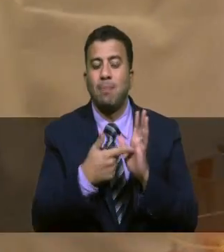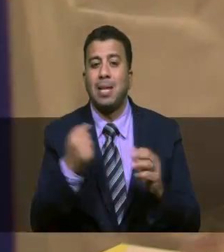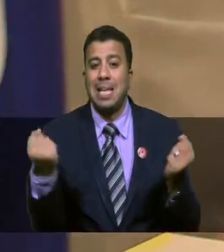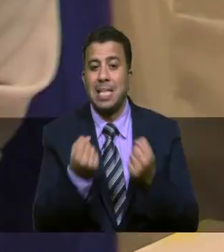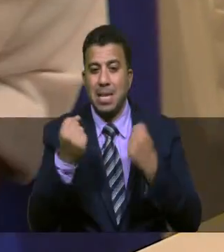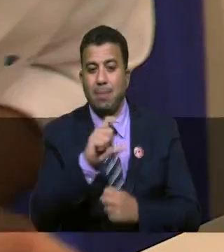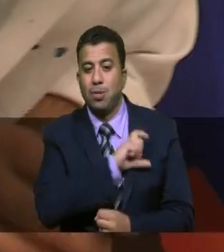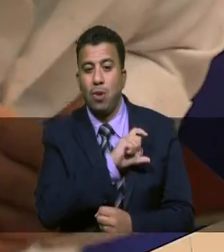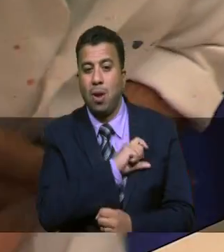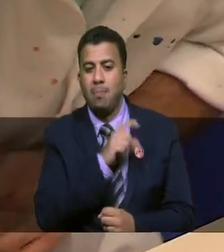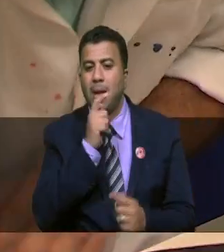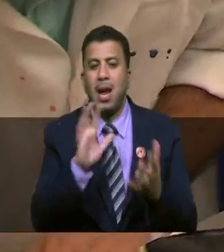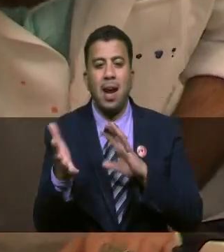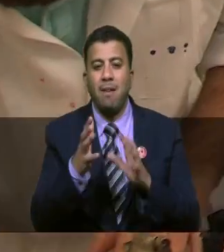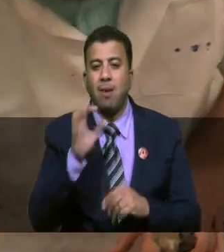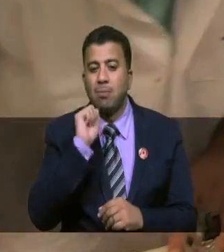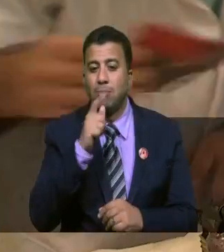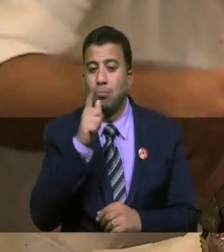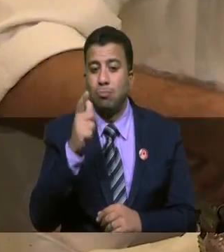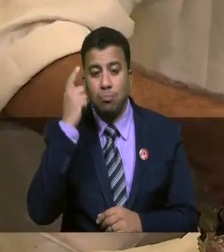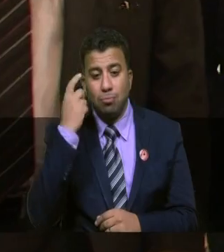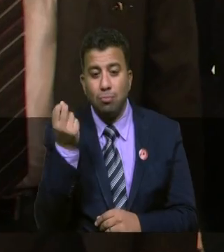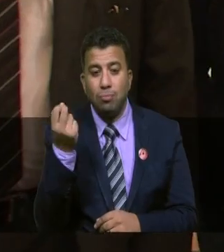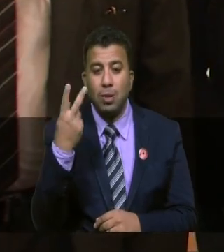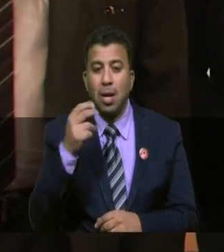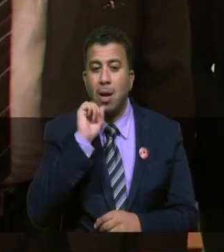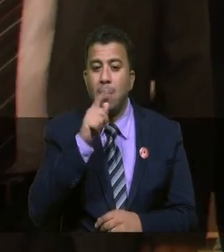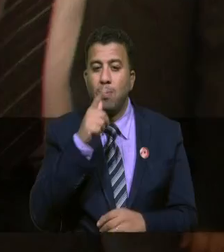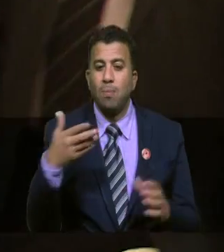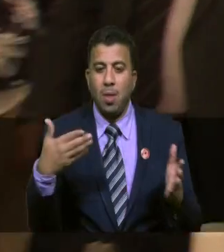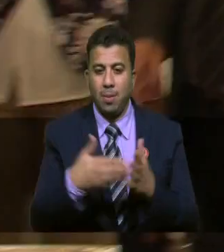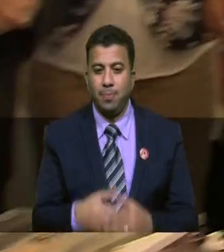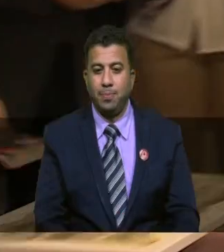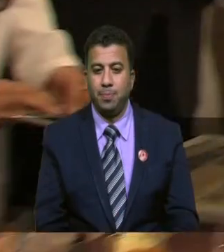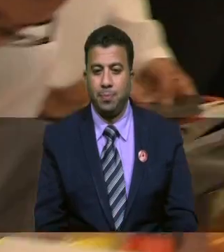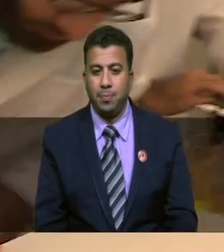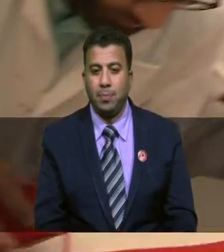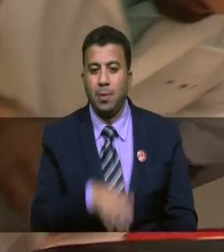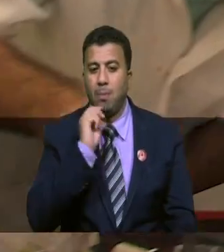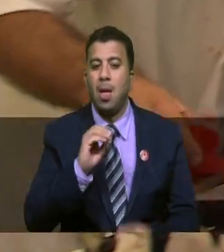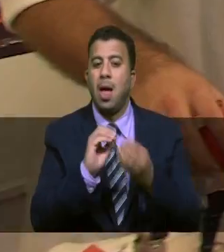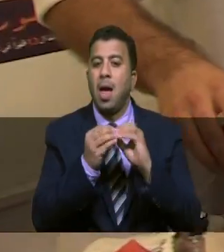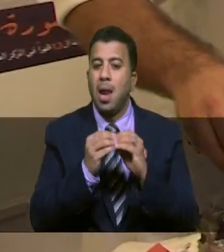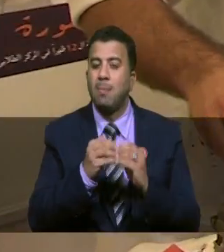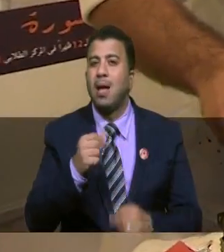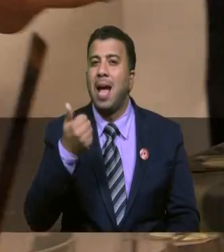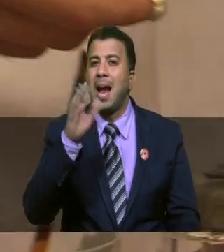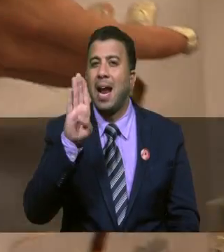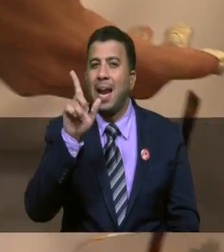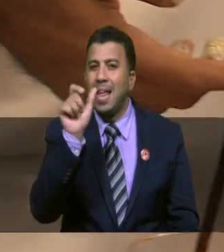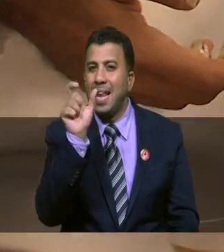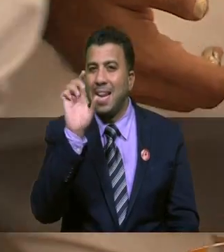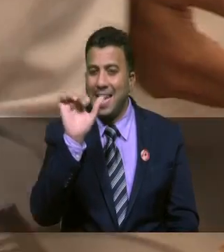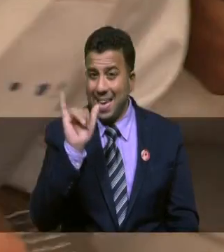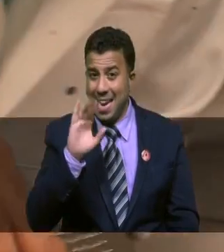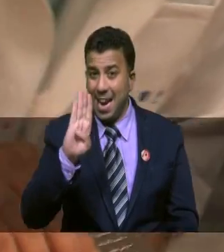الطلاب على أسلوب فني ظهر على الساحة الفنية مؤخراً باستخدام الألوان الإكليريك المائية مع